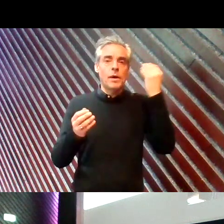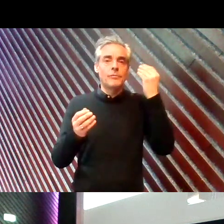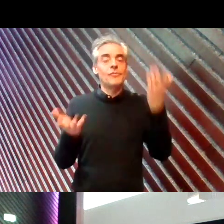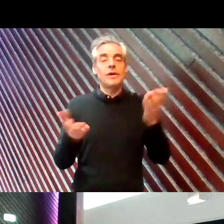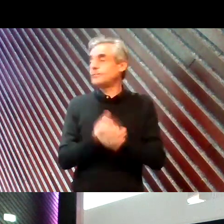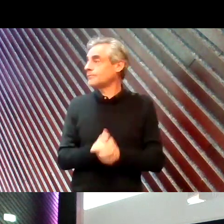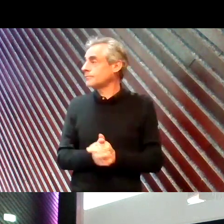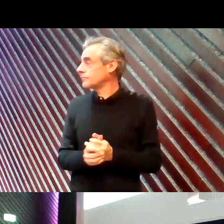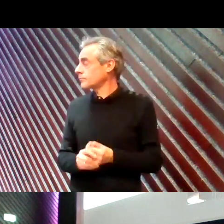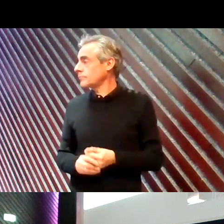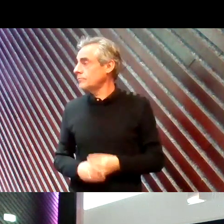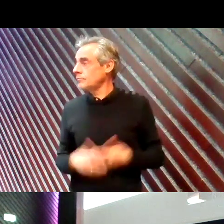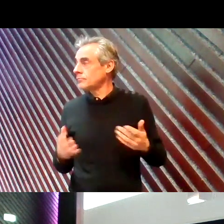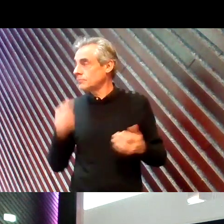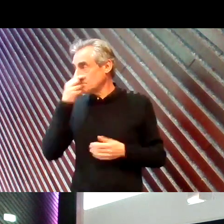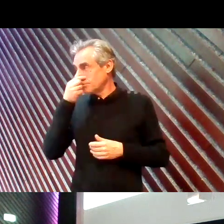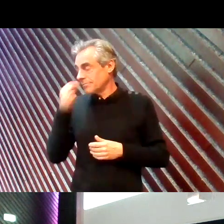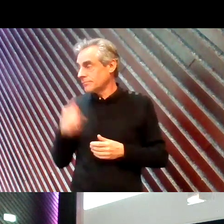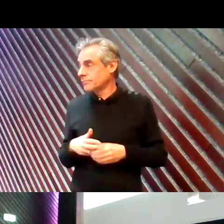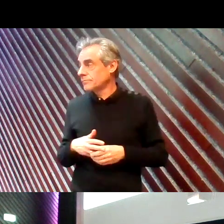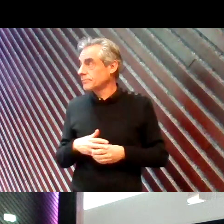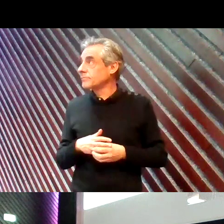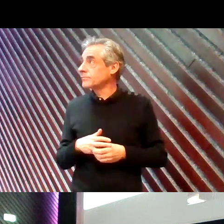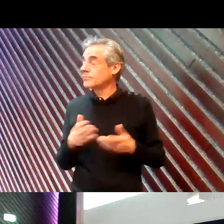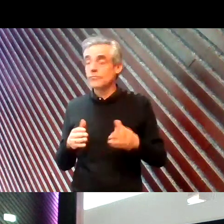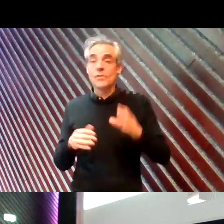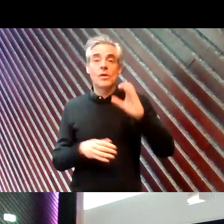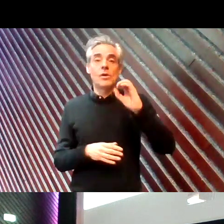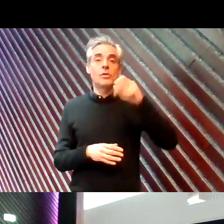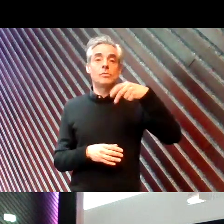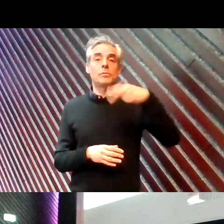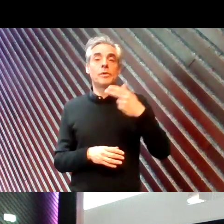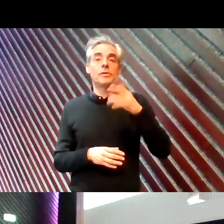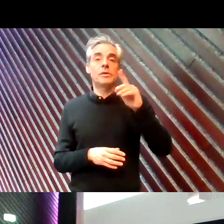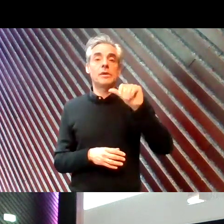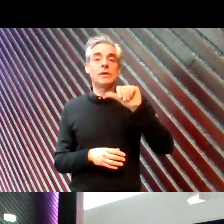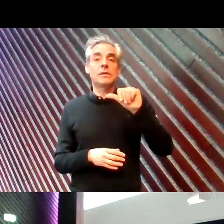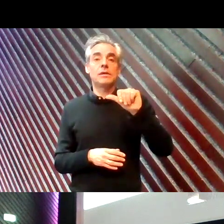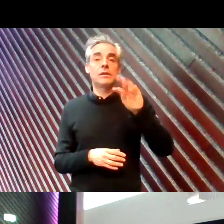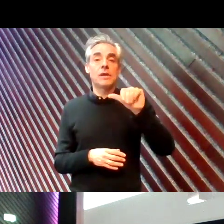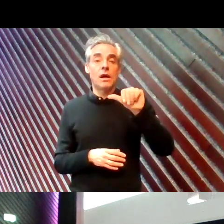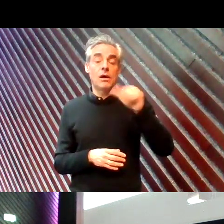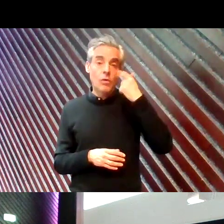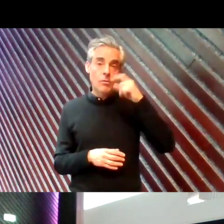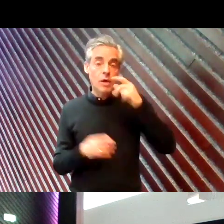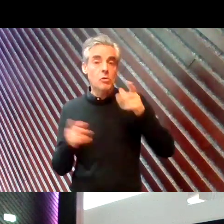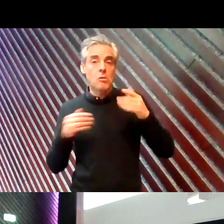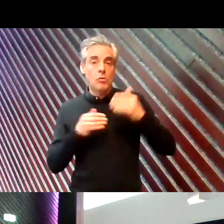donc en ouverture je dirais simplement que l'open data donc on le voit à court terme moyen terme sur